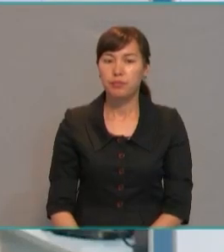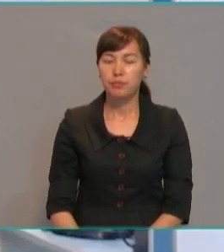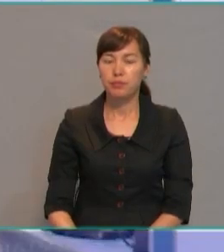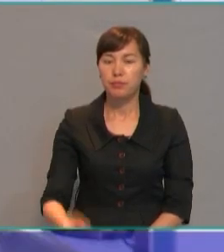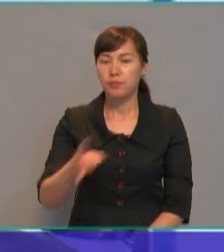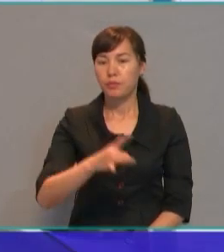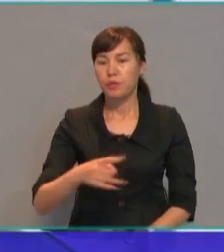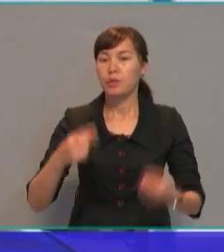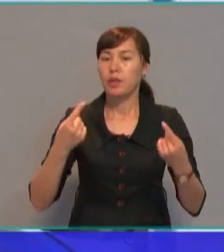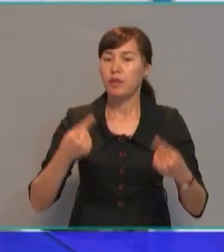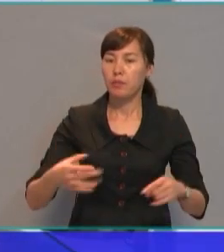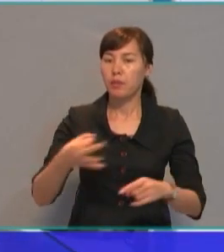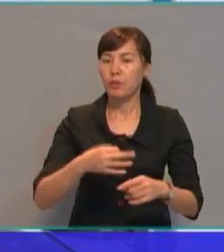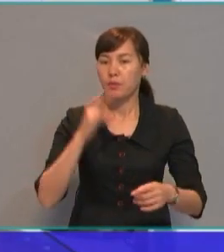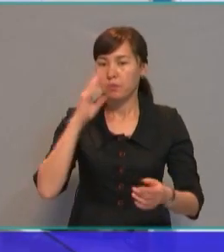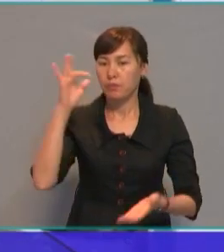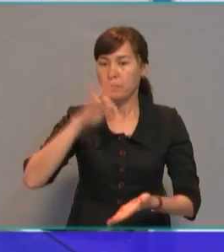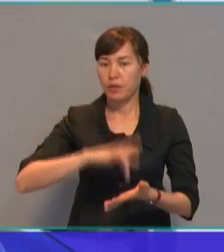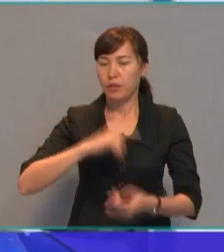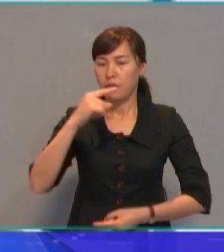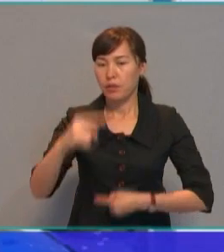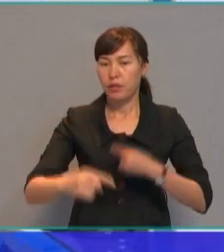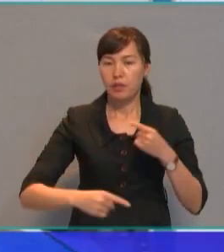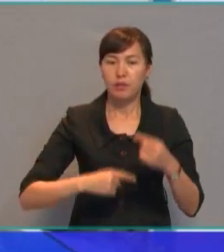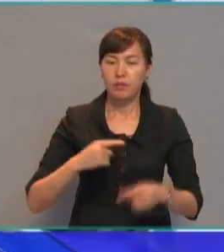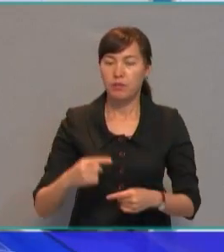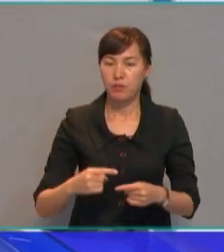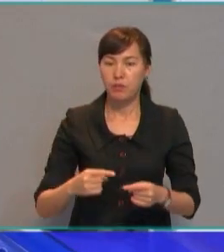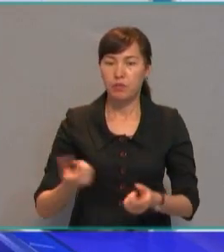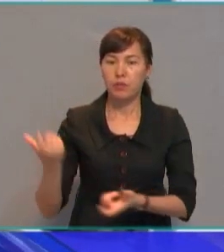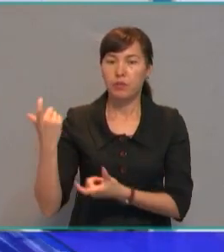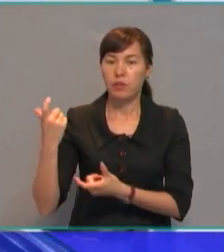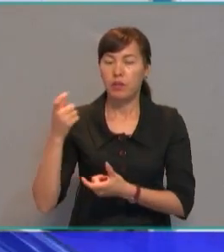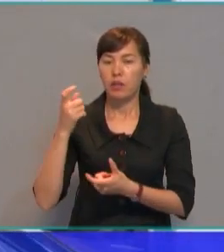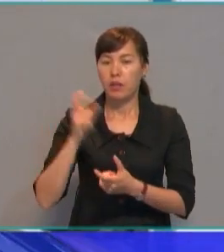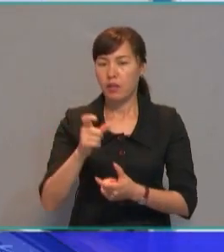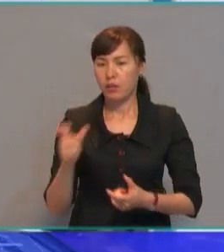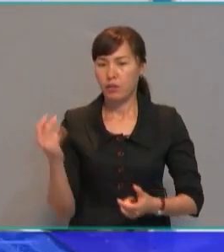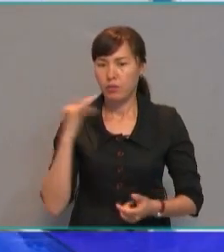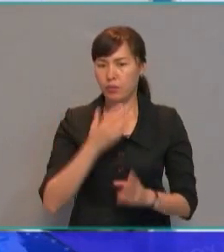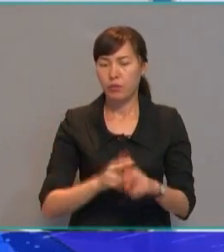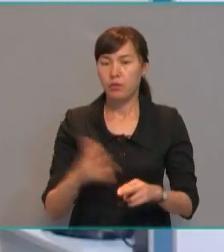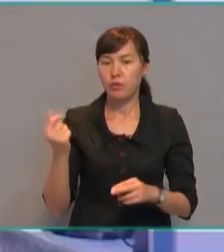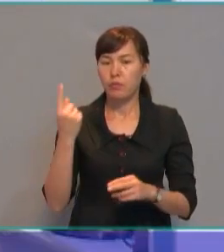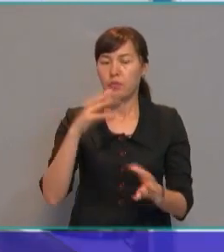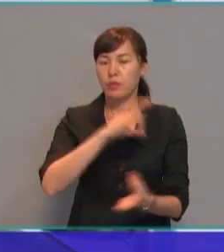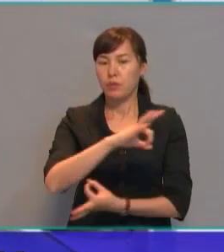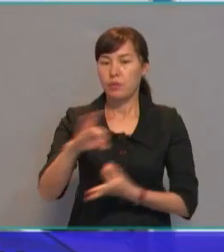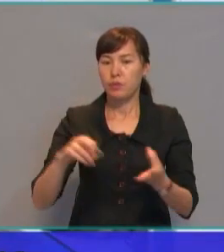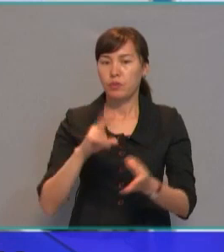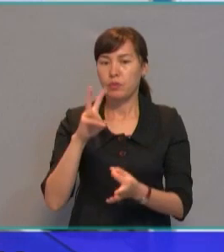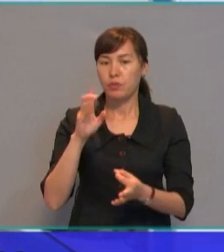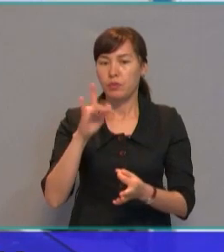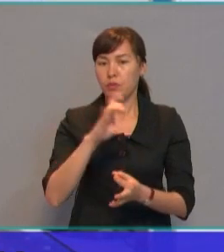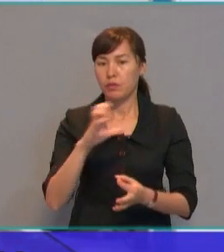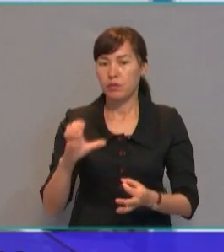Республиканың өзге аймақтарына Шымкент арқылы өтетін транзитті жолаушылар көп. Олардың саны тәулігіне шамамен 200